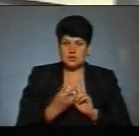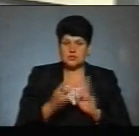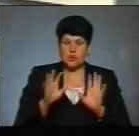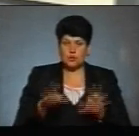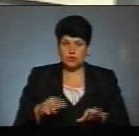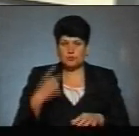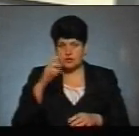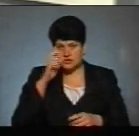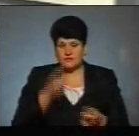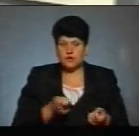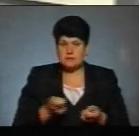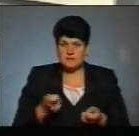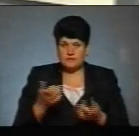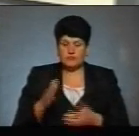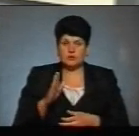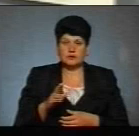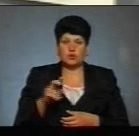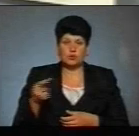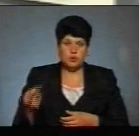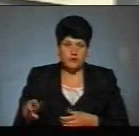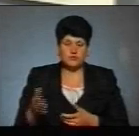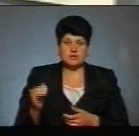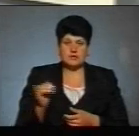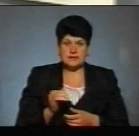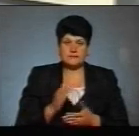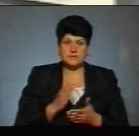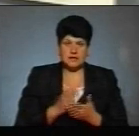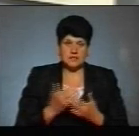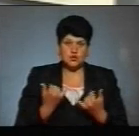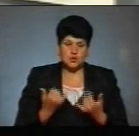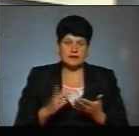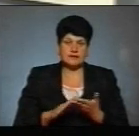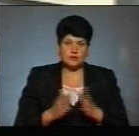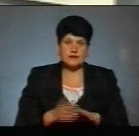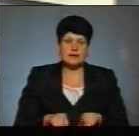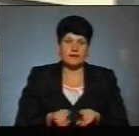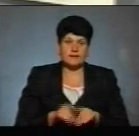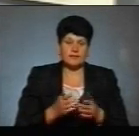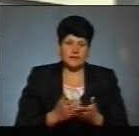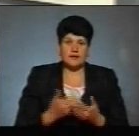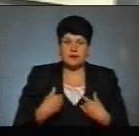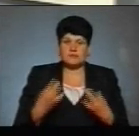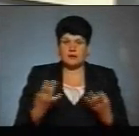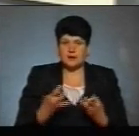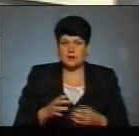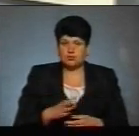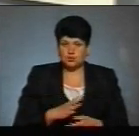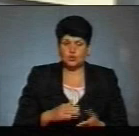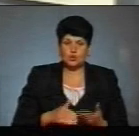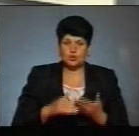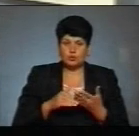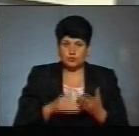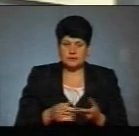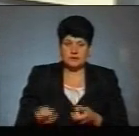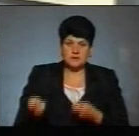обласної адміністрації Володимиром Любомировичем, і сьогодні є така ситуація. Нам треба було допомогти